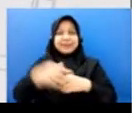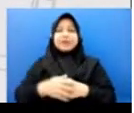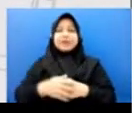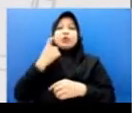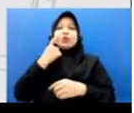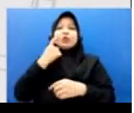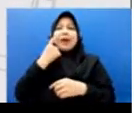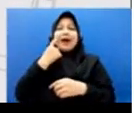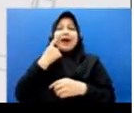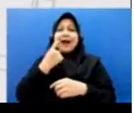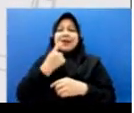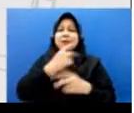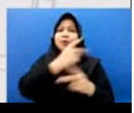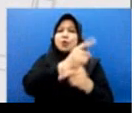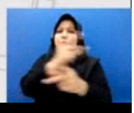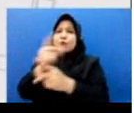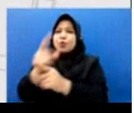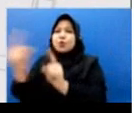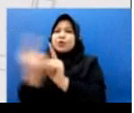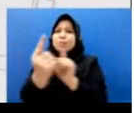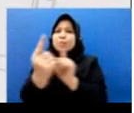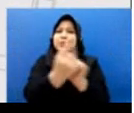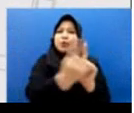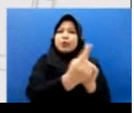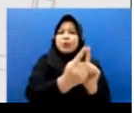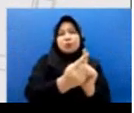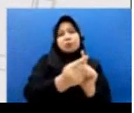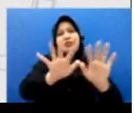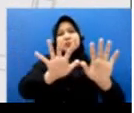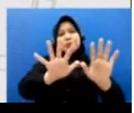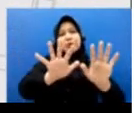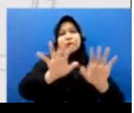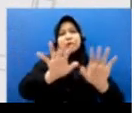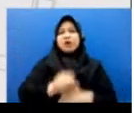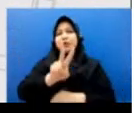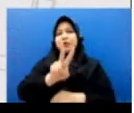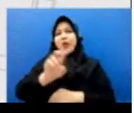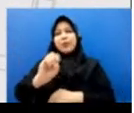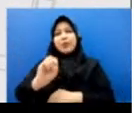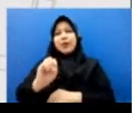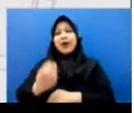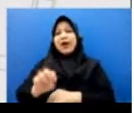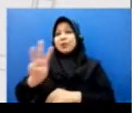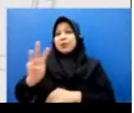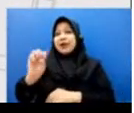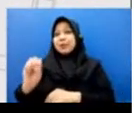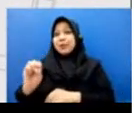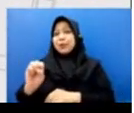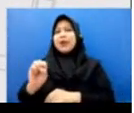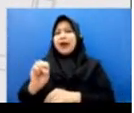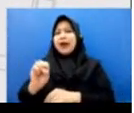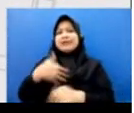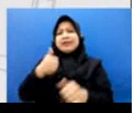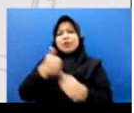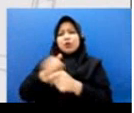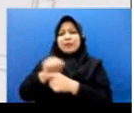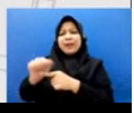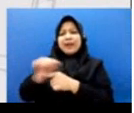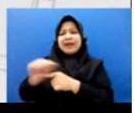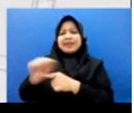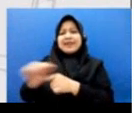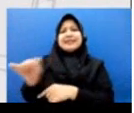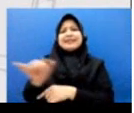guru, mungkin 10, 20, 30 yang sesama pelatihan. Coba kenalan, mungkin Bapak dan Ibu